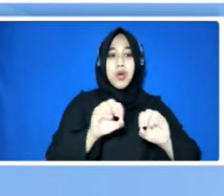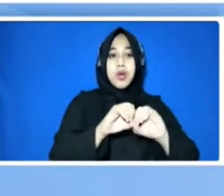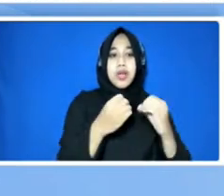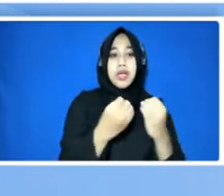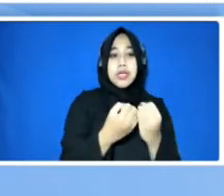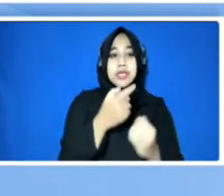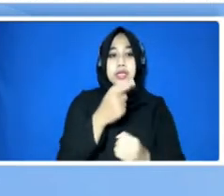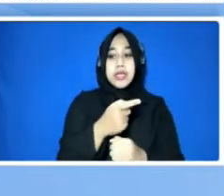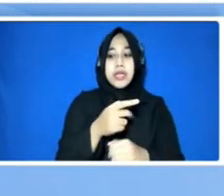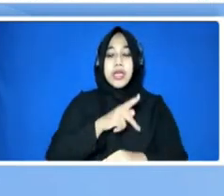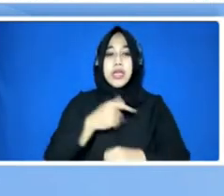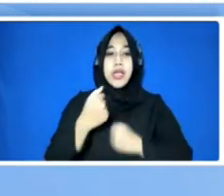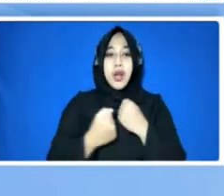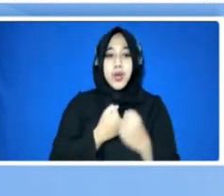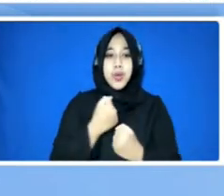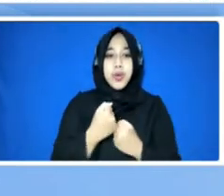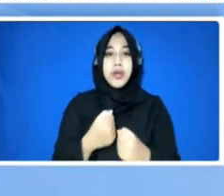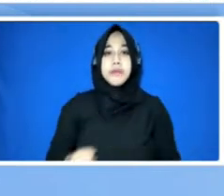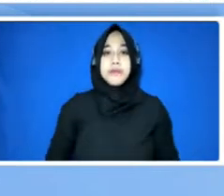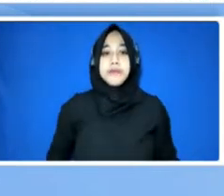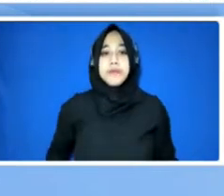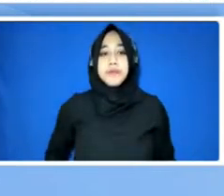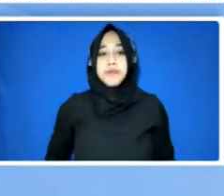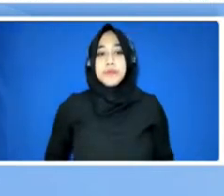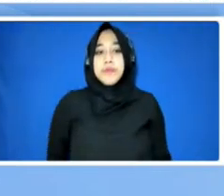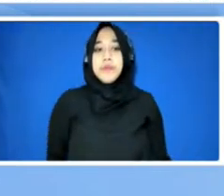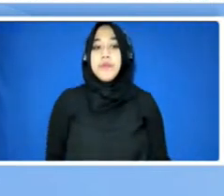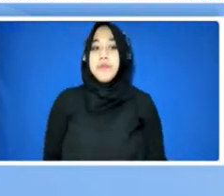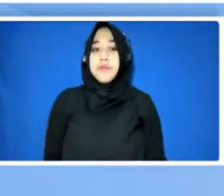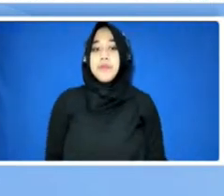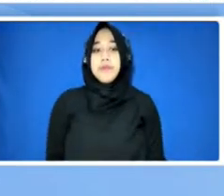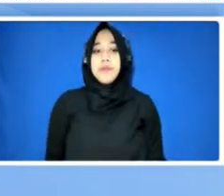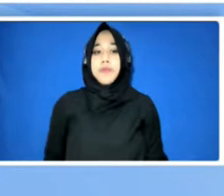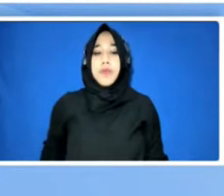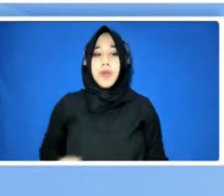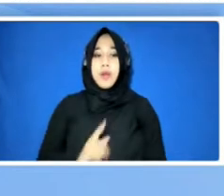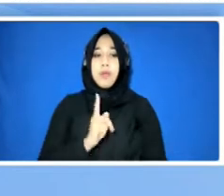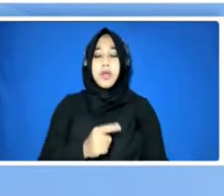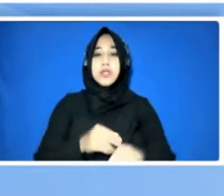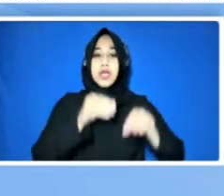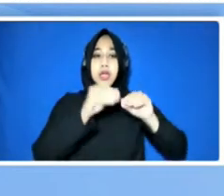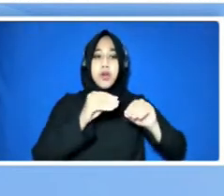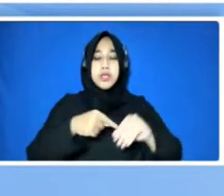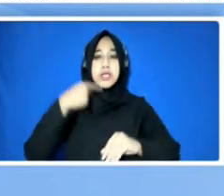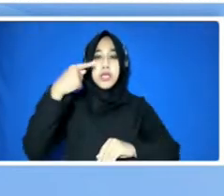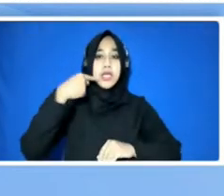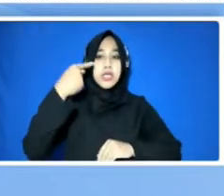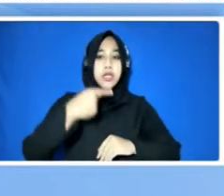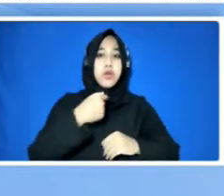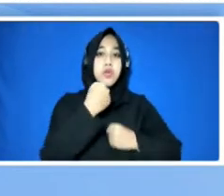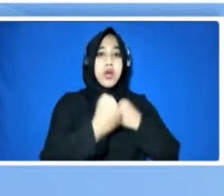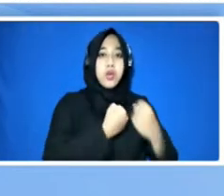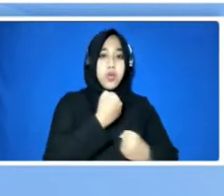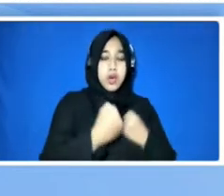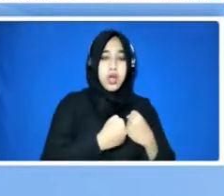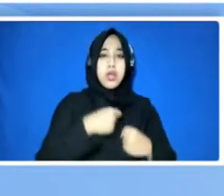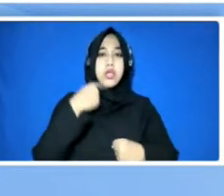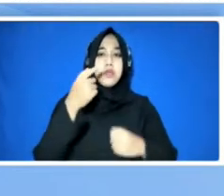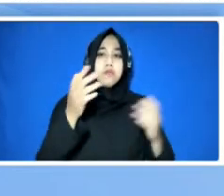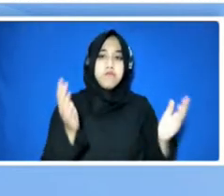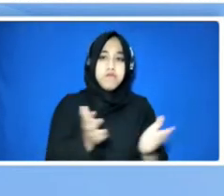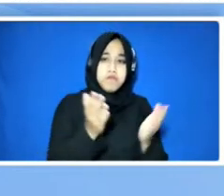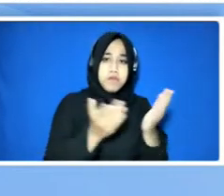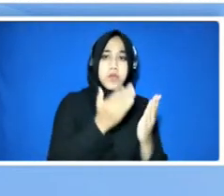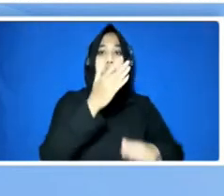effort kita yang lakukan. Tentu health education sudah terus-menerus kita lakukan, walaupun harus terus kita optimalkan